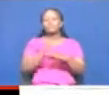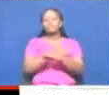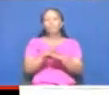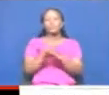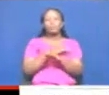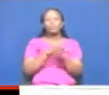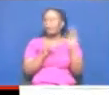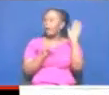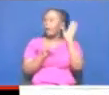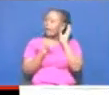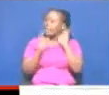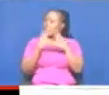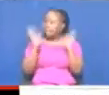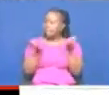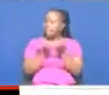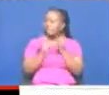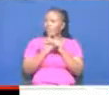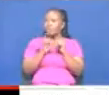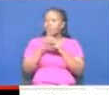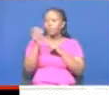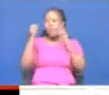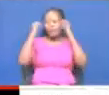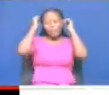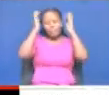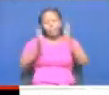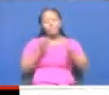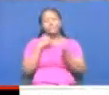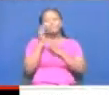na kuwavutia wanafunzi wengine.